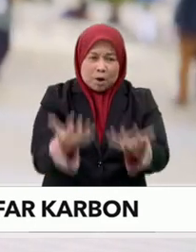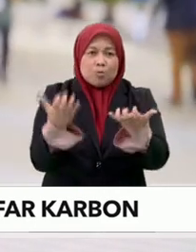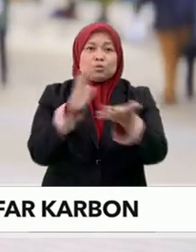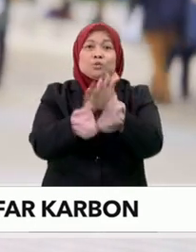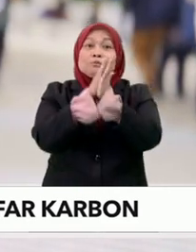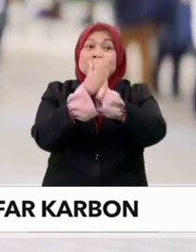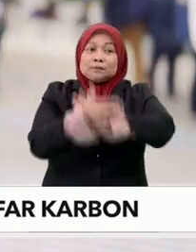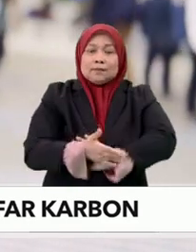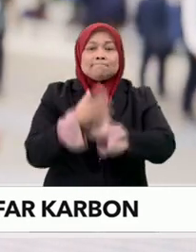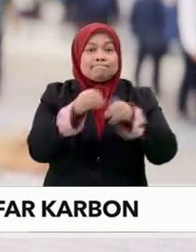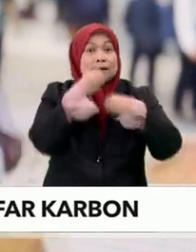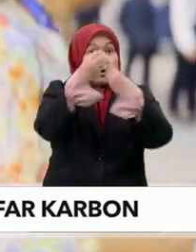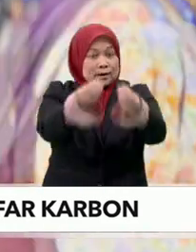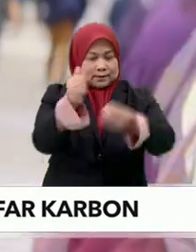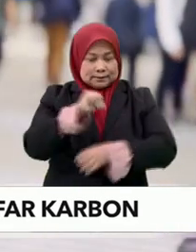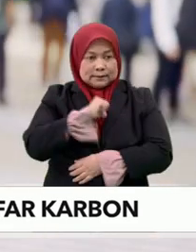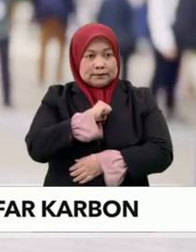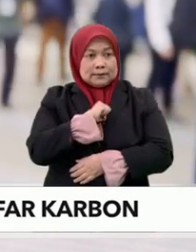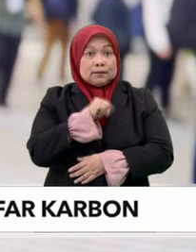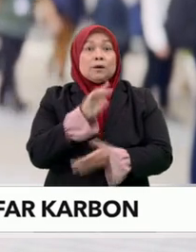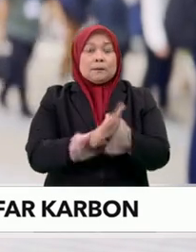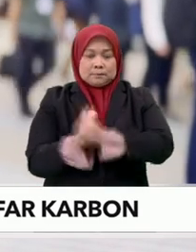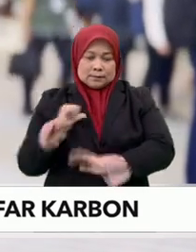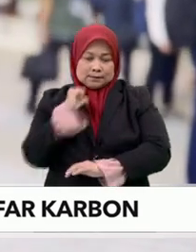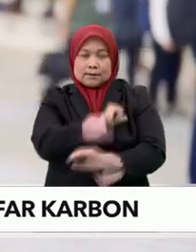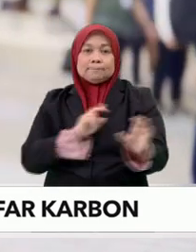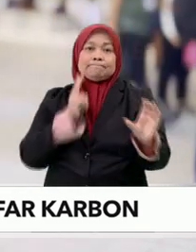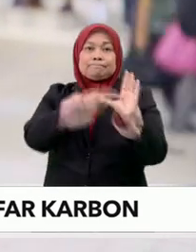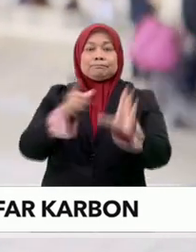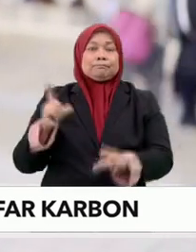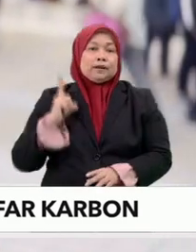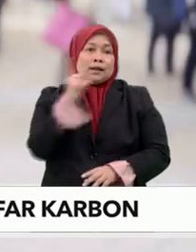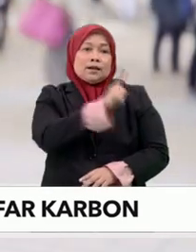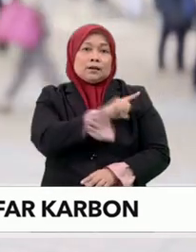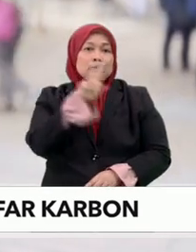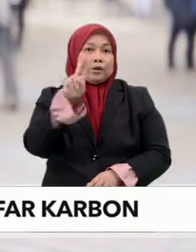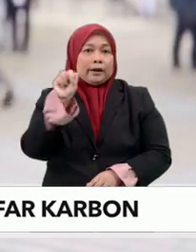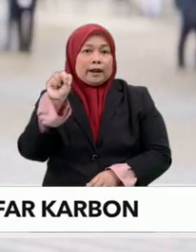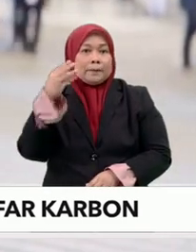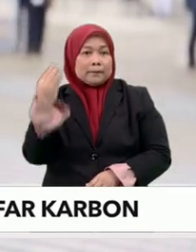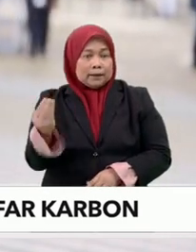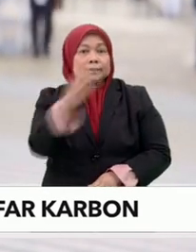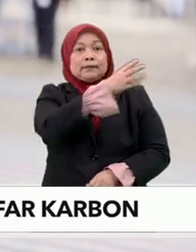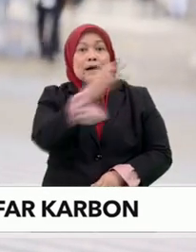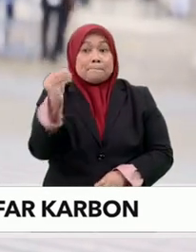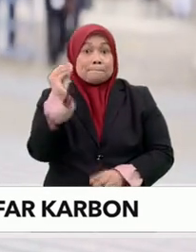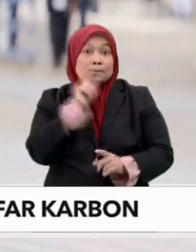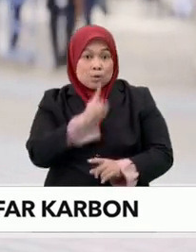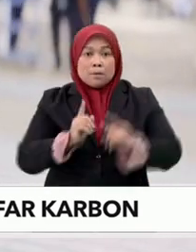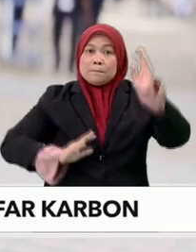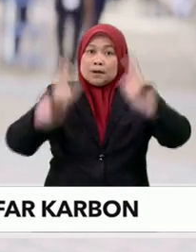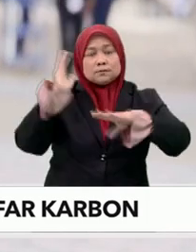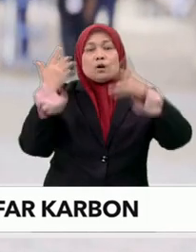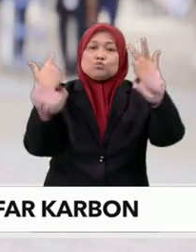untuk menawarkan diri sebagai anggota lembaga eksekutif UN Habitat. Malahan, Malaysia telah